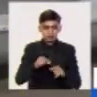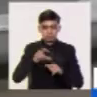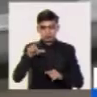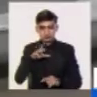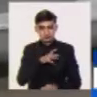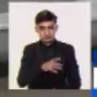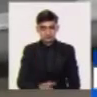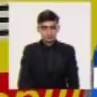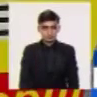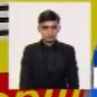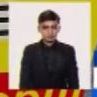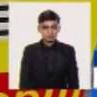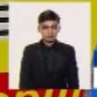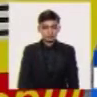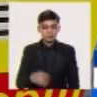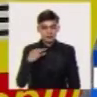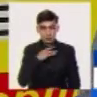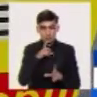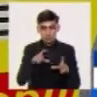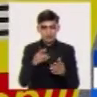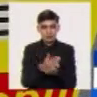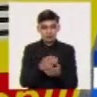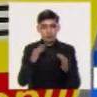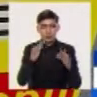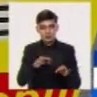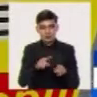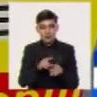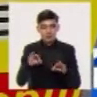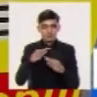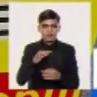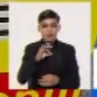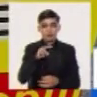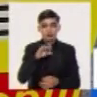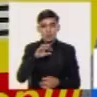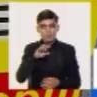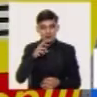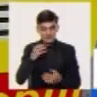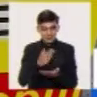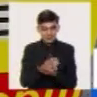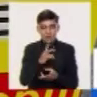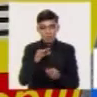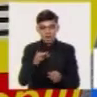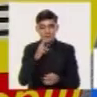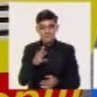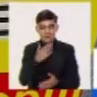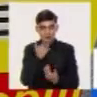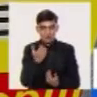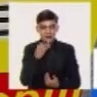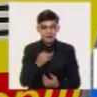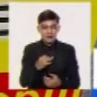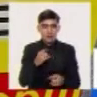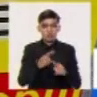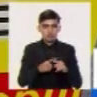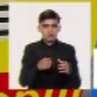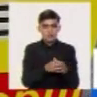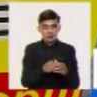жіберуді, дейді олар. Көп адамдардың адабренесі бар, бірақ пәтер жоқ. Құрылыс компаниялары салып үлгере